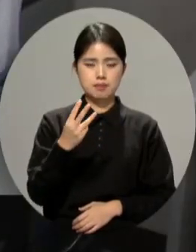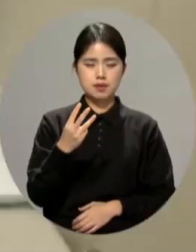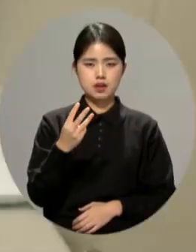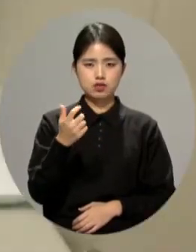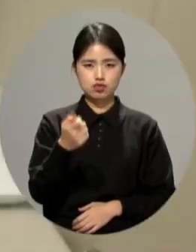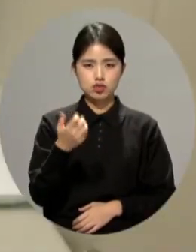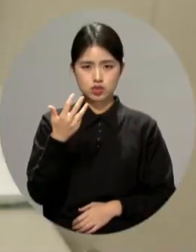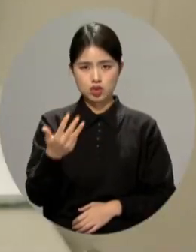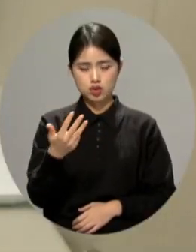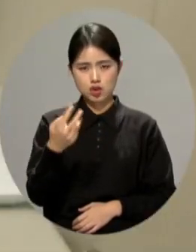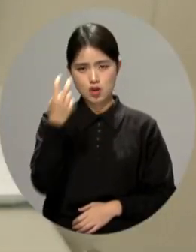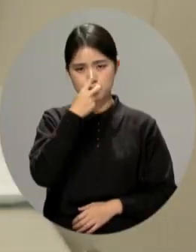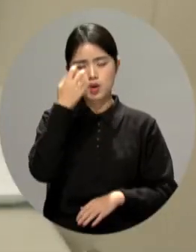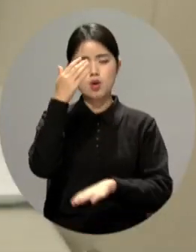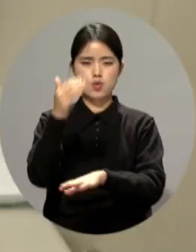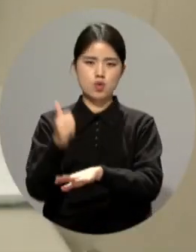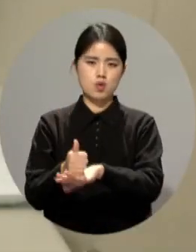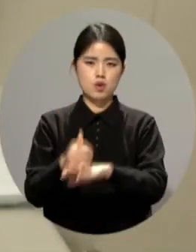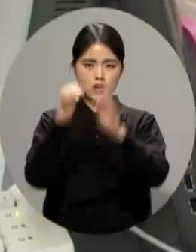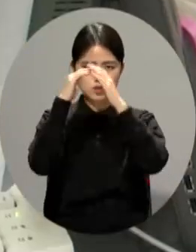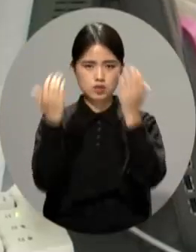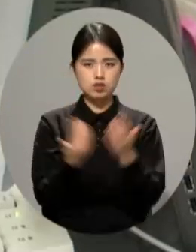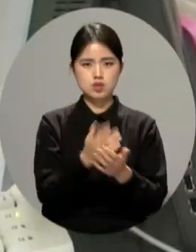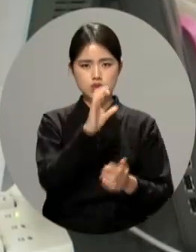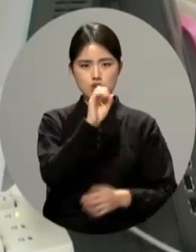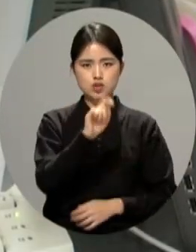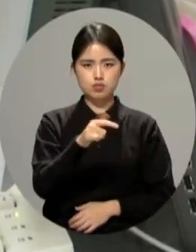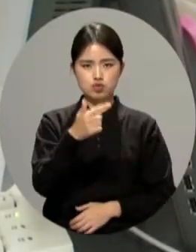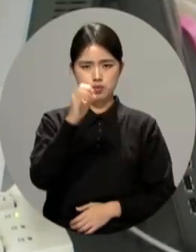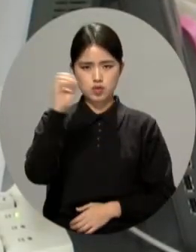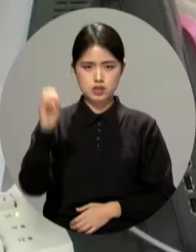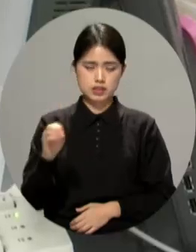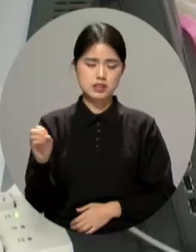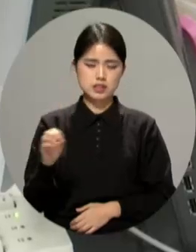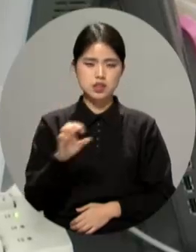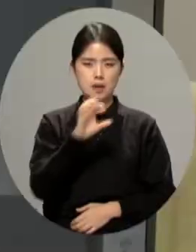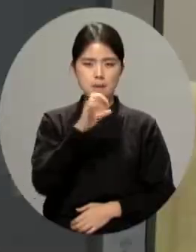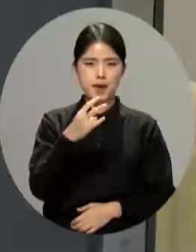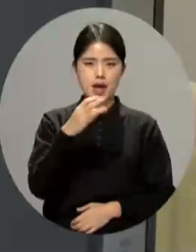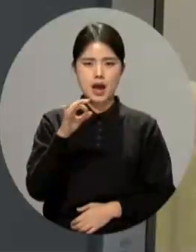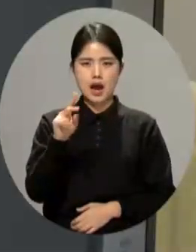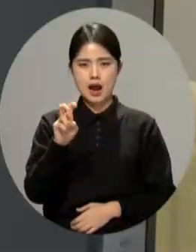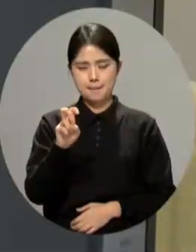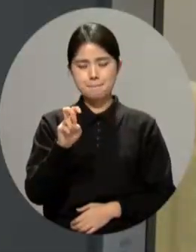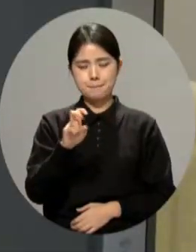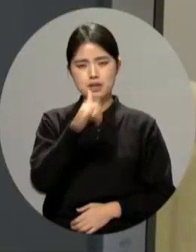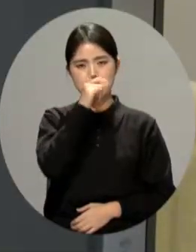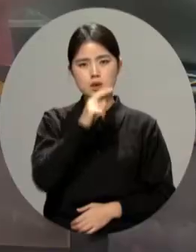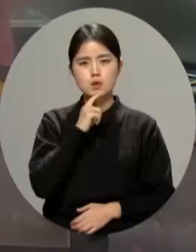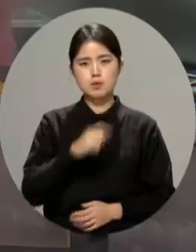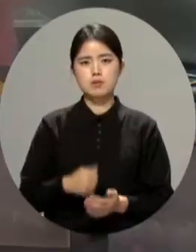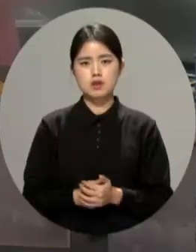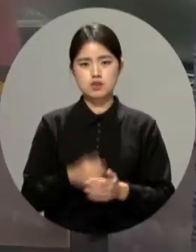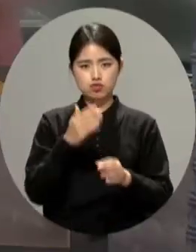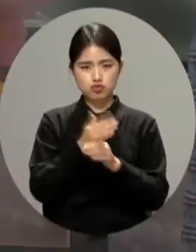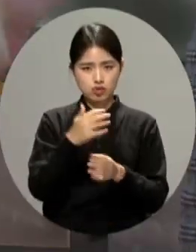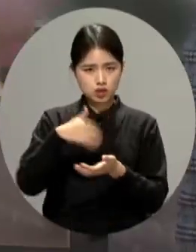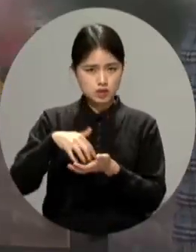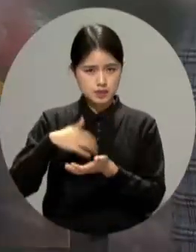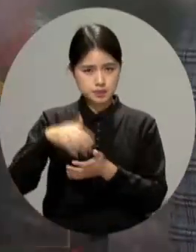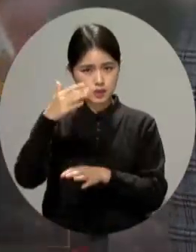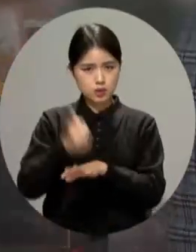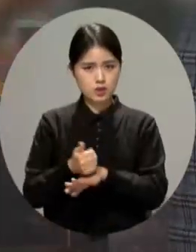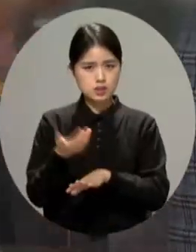1,358명의 PET CT 검사 결과로 전체 0.6%에서 폐암 소견이 나온 것입니다. 중간 집계